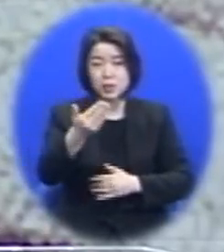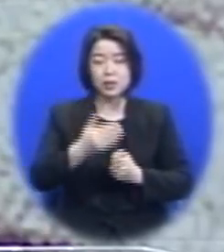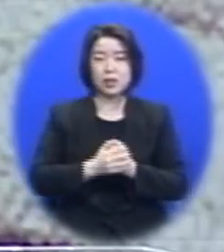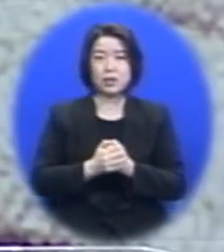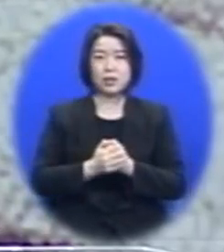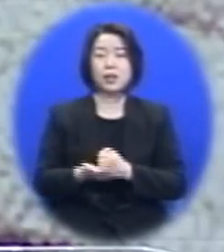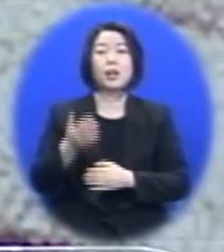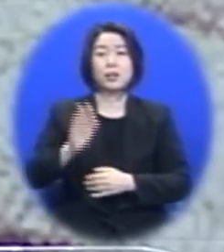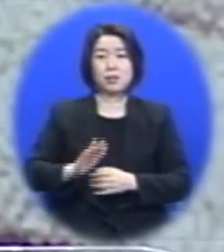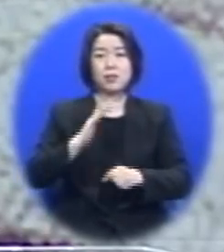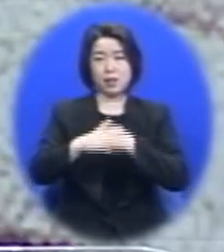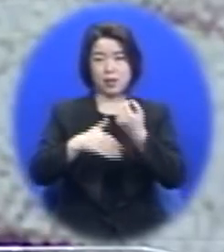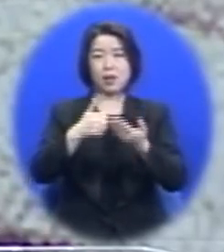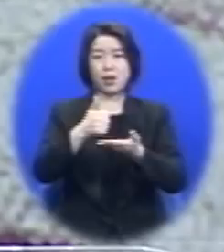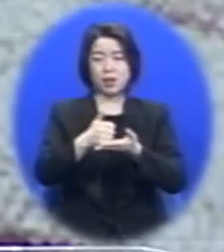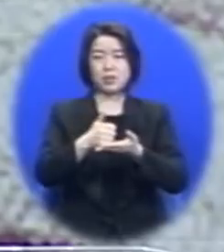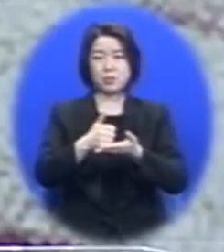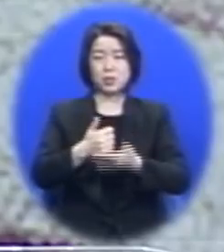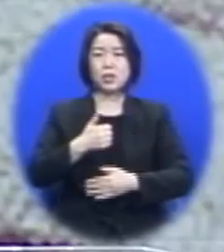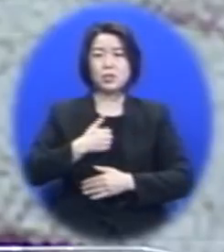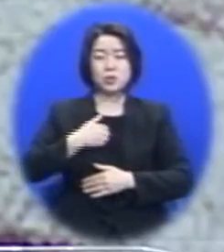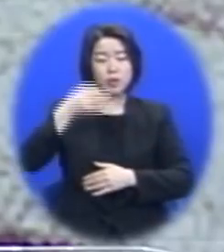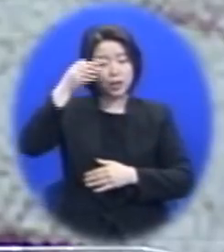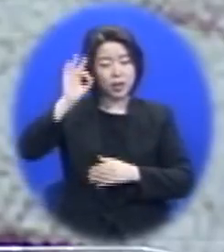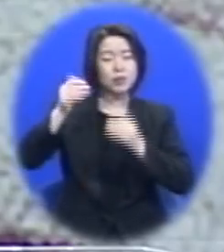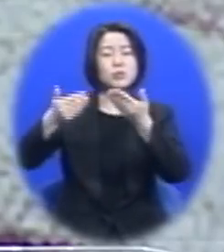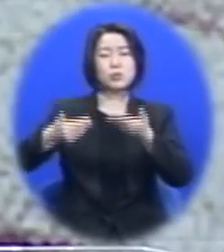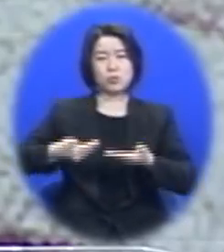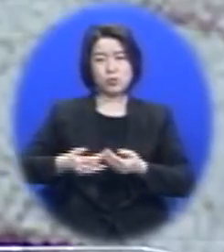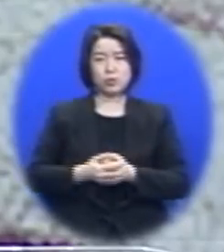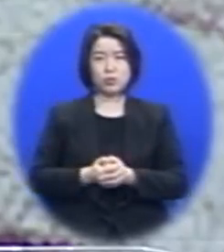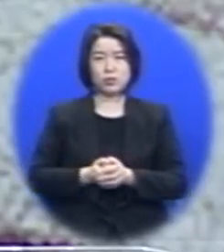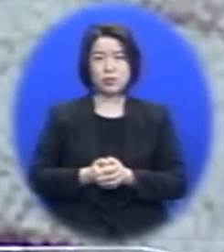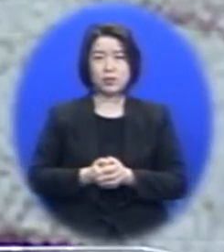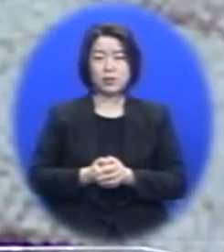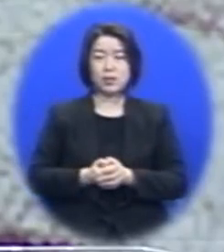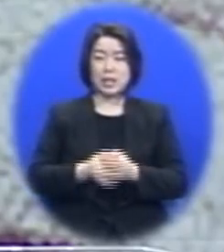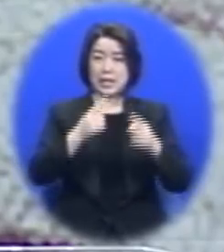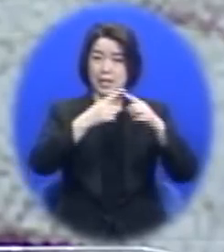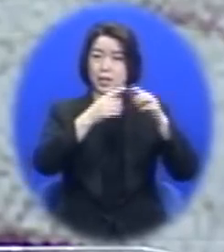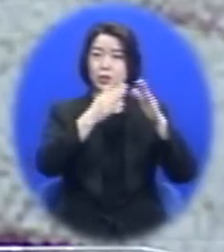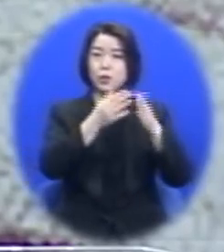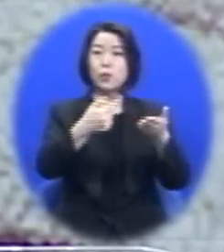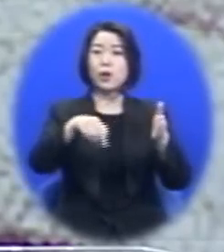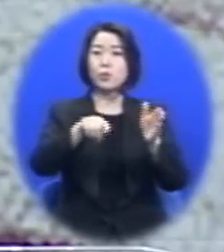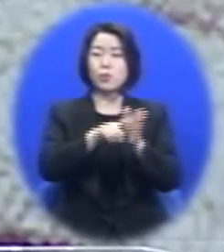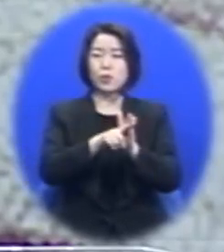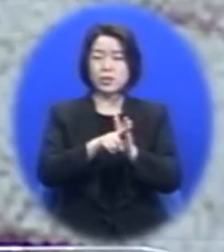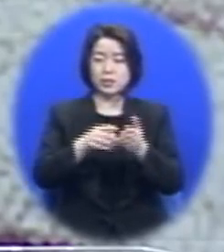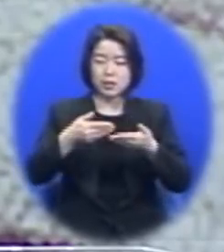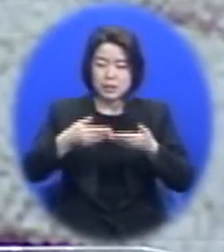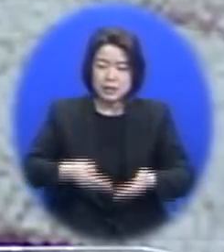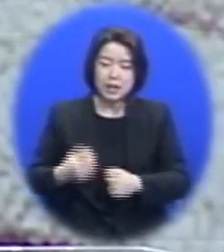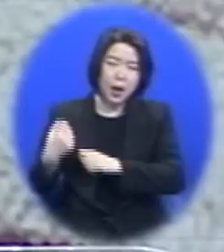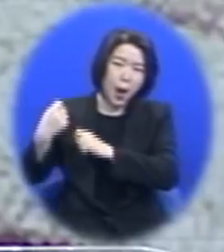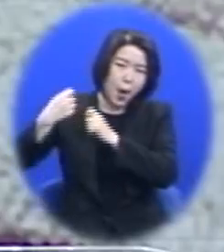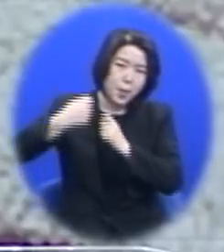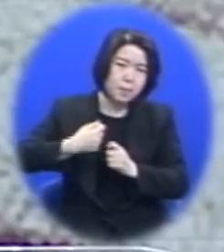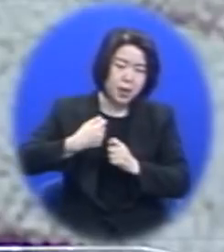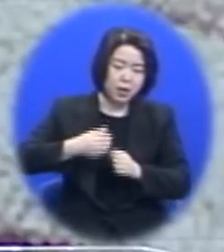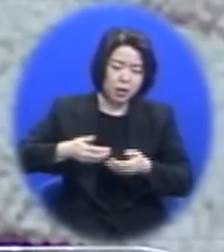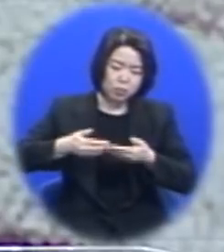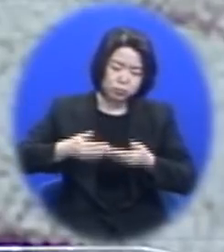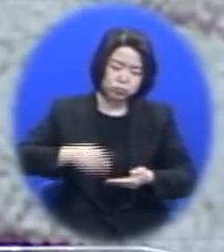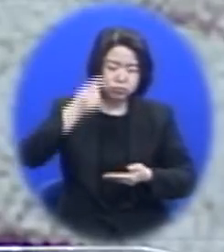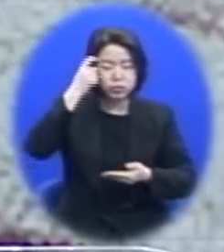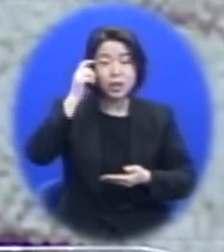근데 하나님께서 저에게 깨우쳐 주셨어요 교회를 위해서 지는 지니 무겁다는 생각만 했는데